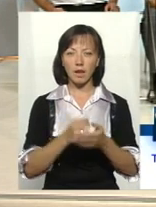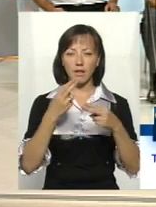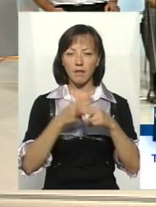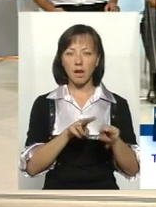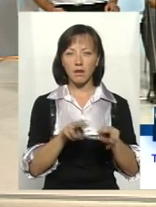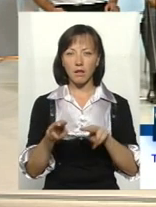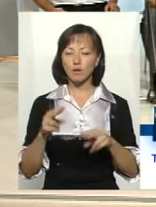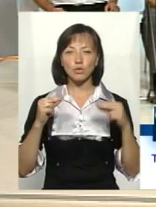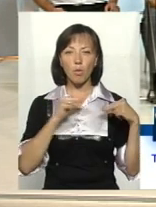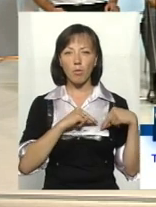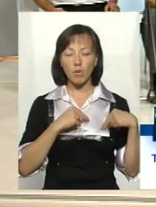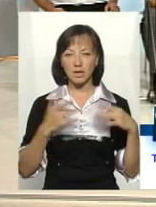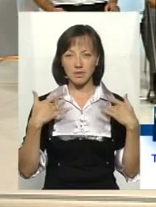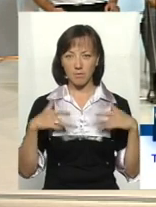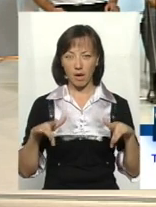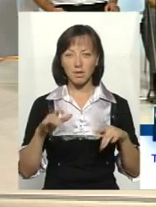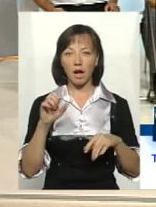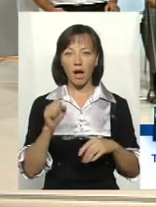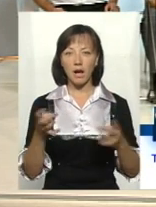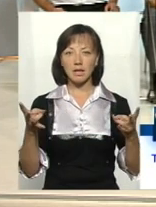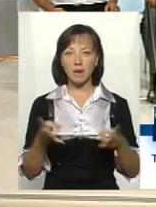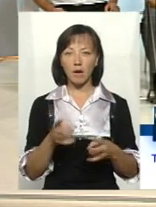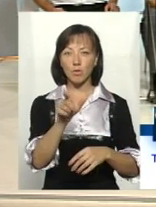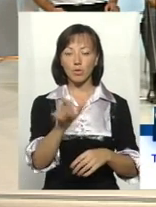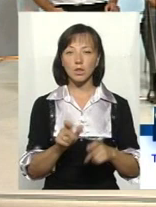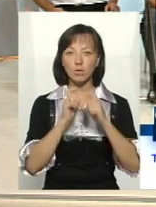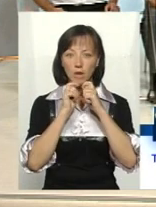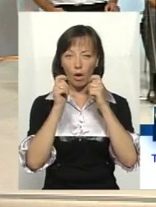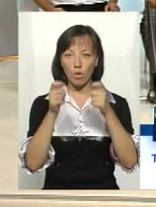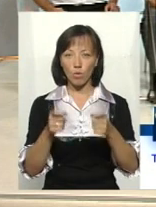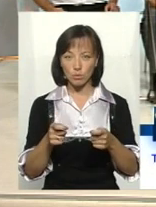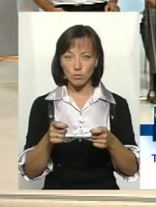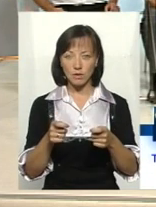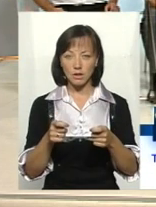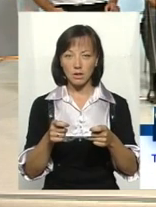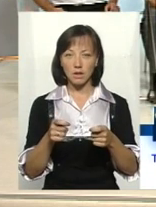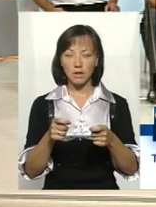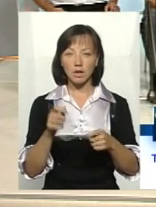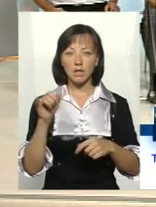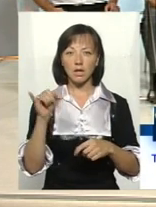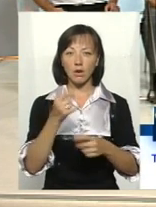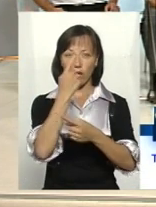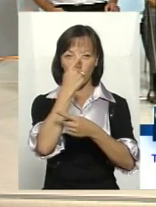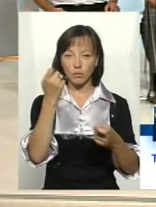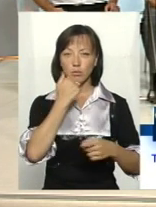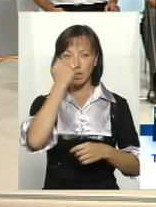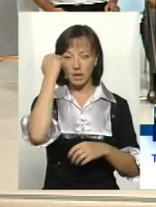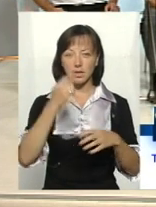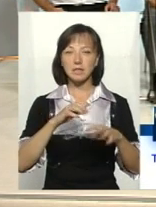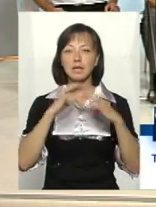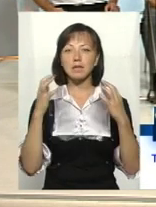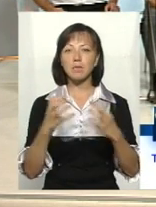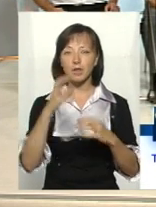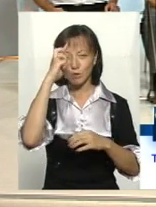це не з роботи піднімати, а треба людину нагороджувати і оголошувати подяки за збереження